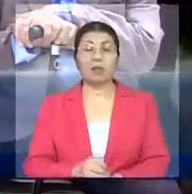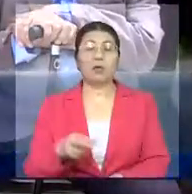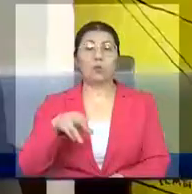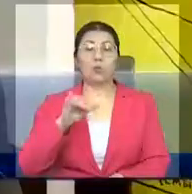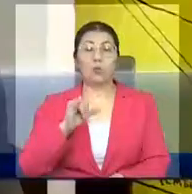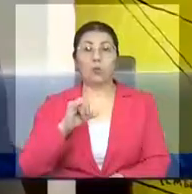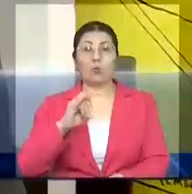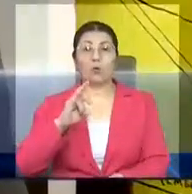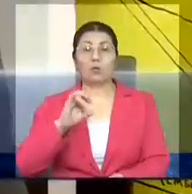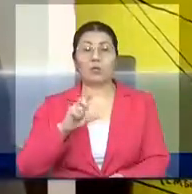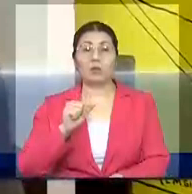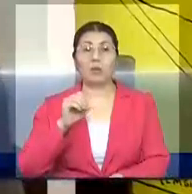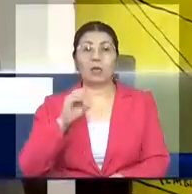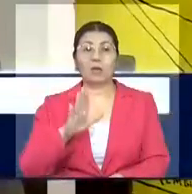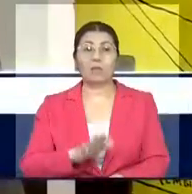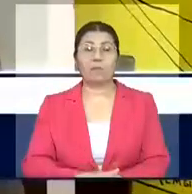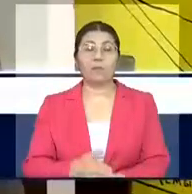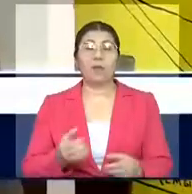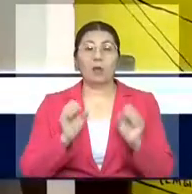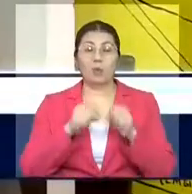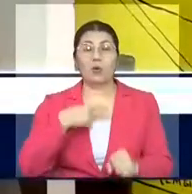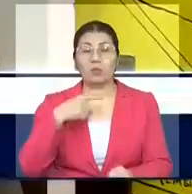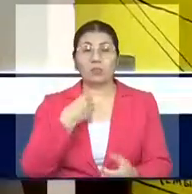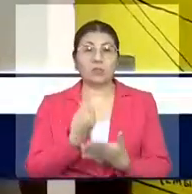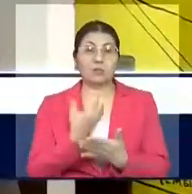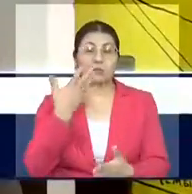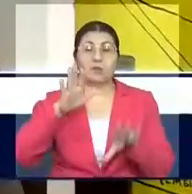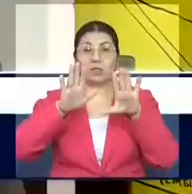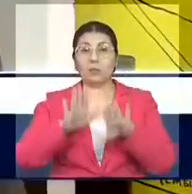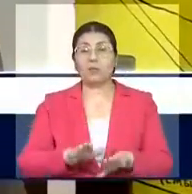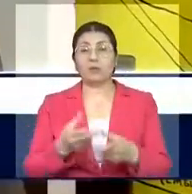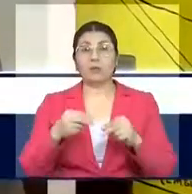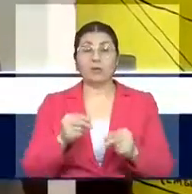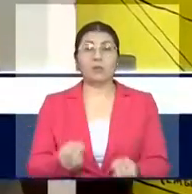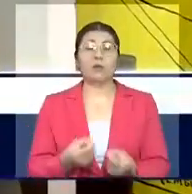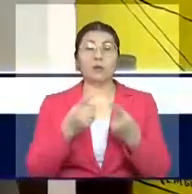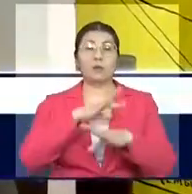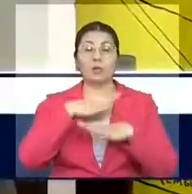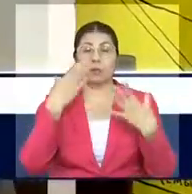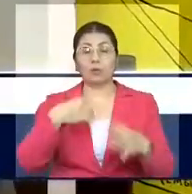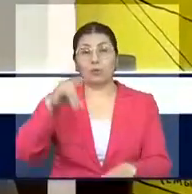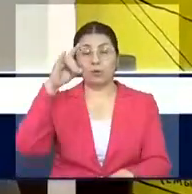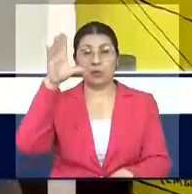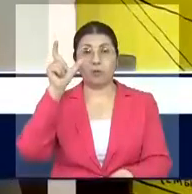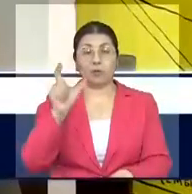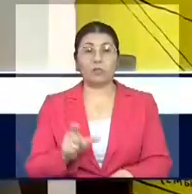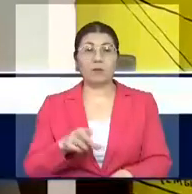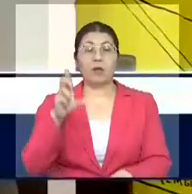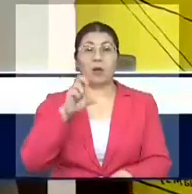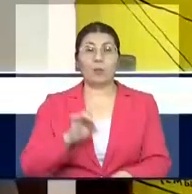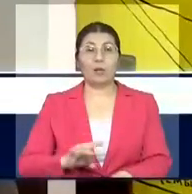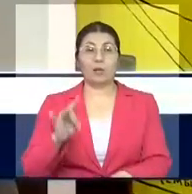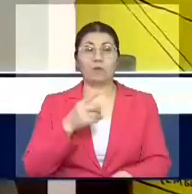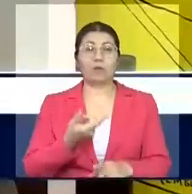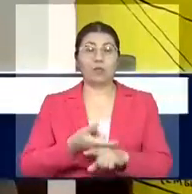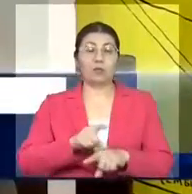Мухамбеткалиев. Это, можно сказать, священное место. Место, где родились многие известные личности. В Байганинском районе